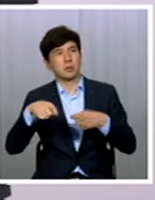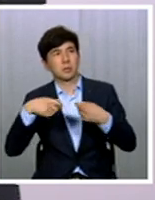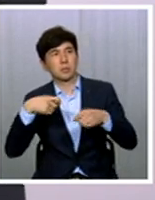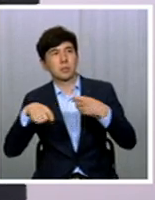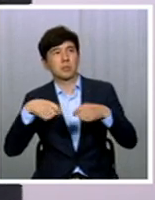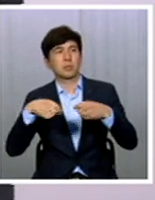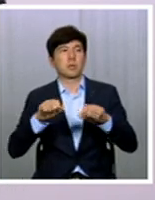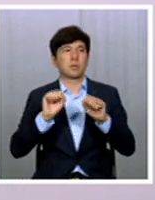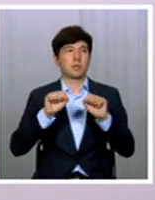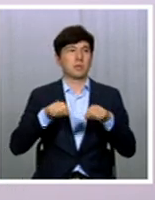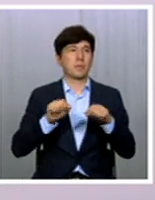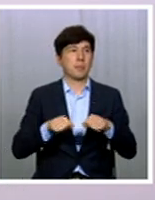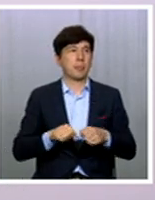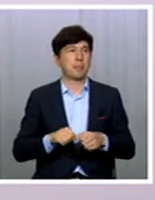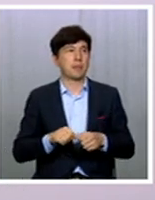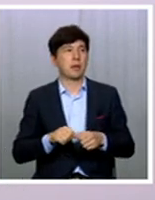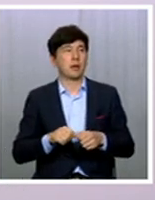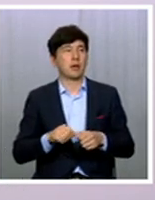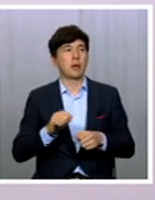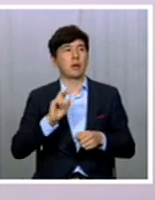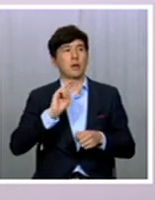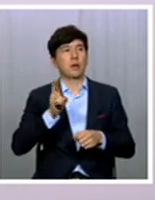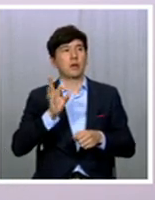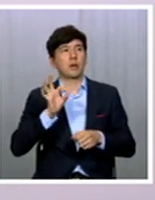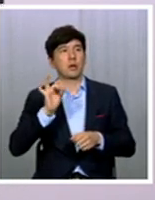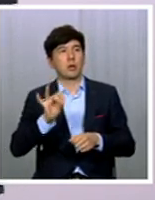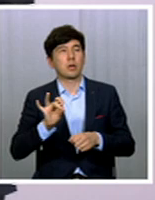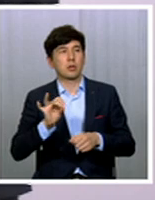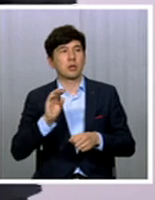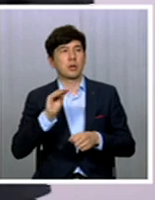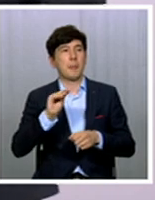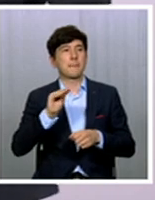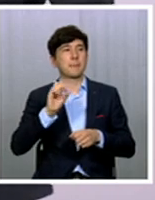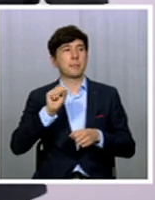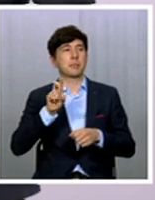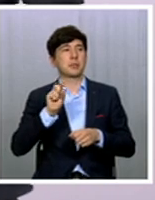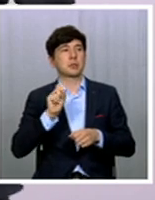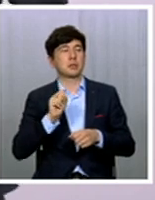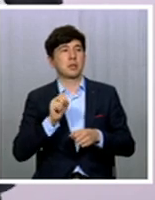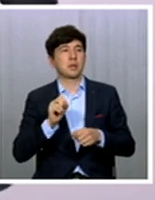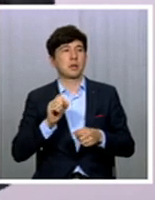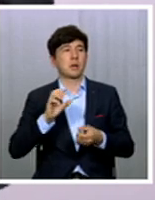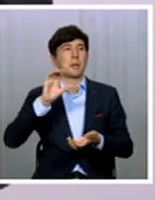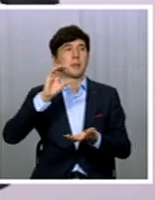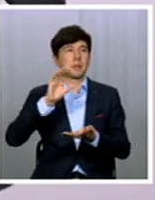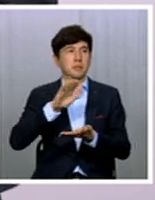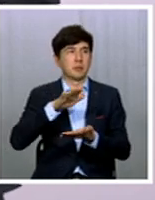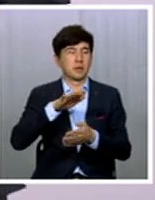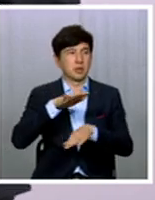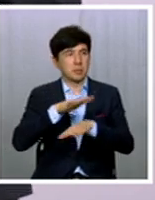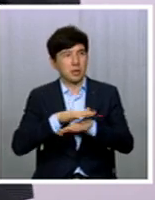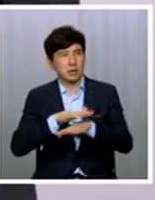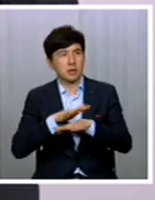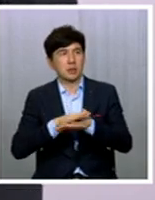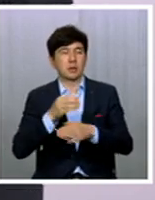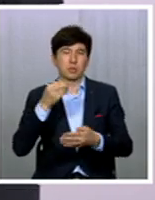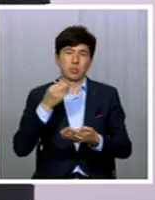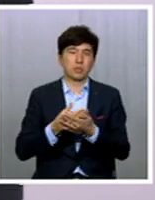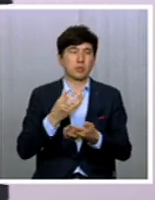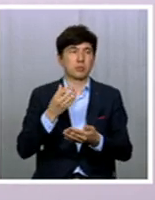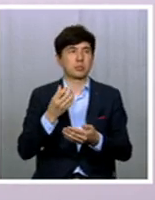болып табылады. Және қор биржаларында ірі банктер қызмет етеді, банктер арқылы сол бағалы қағаздар